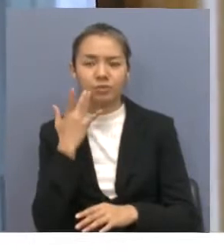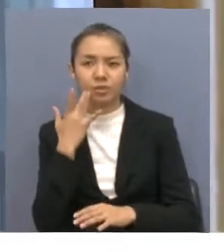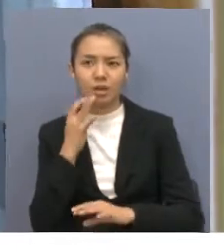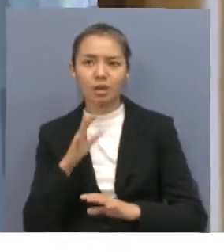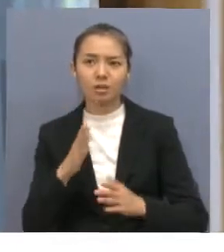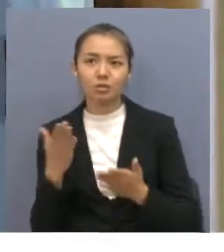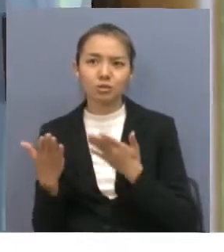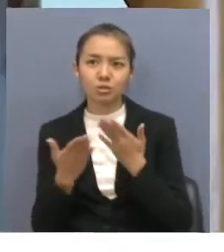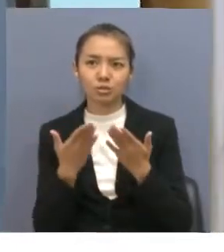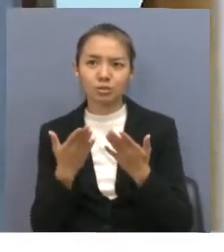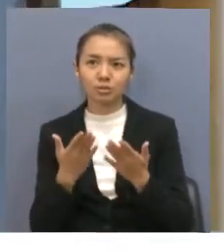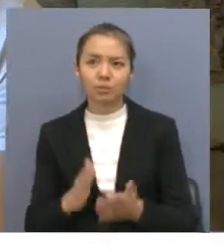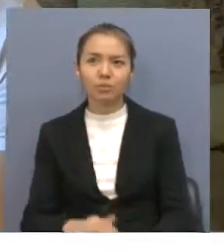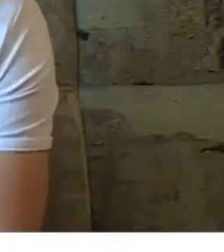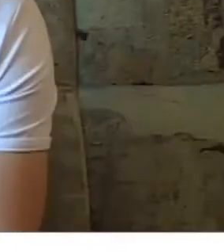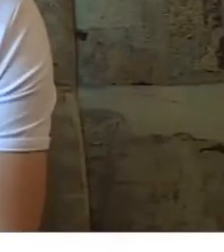отыр.